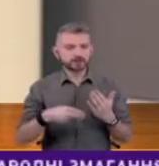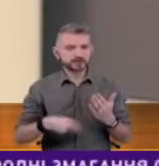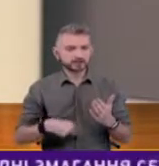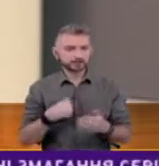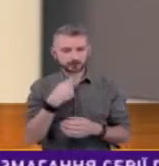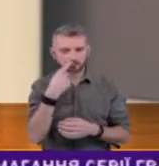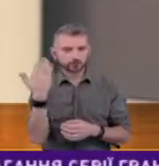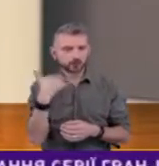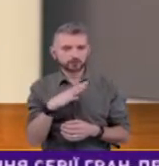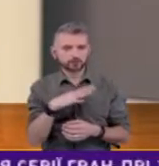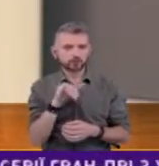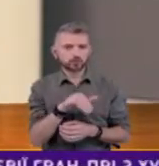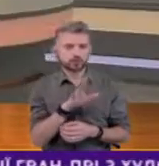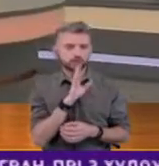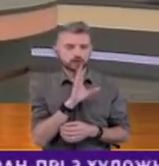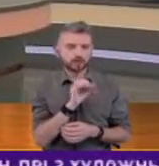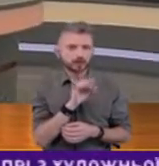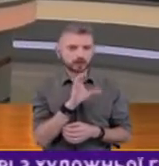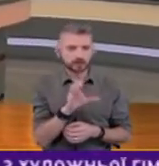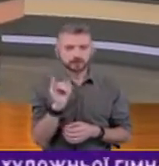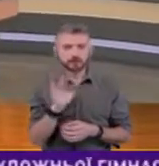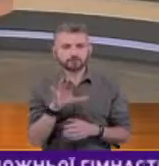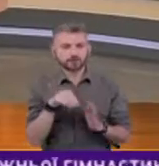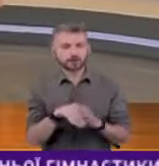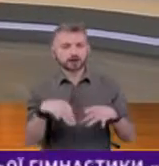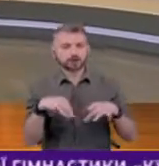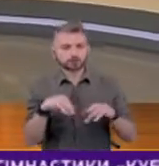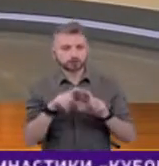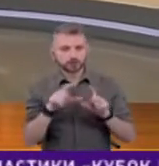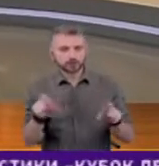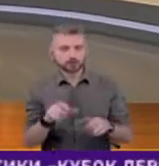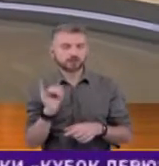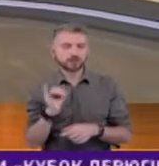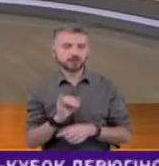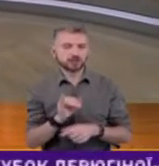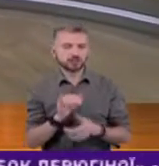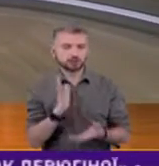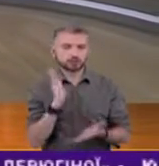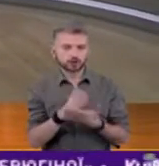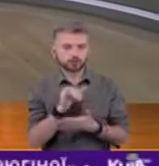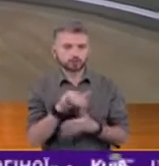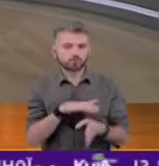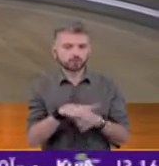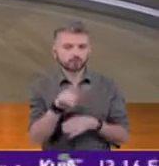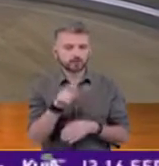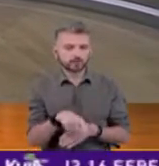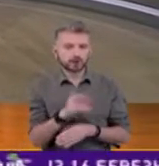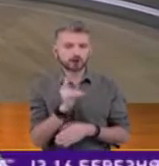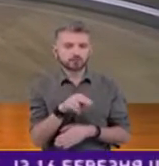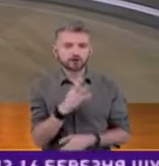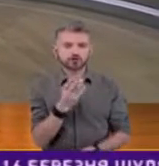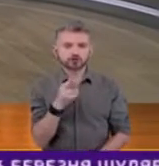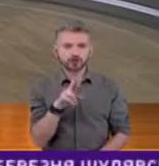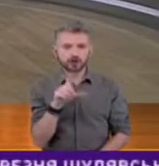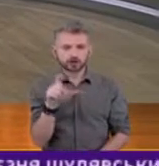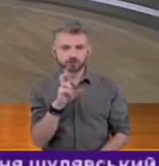буквально нещодавно був і у пані Верес, і в транспортному департаменті, і, зокрема, безпосередньо у виконавця КП «Шляхбуд». З усіма